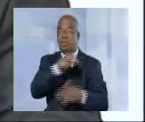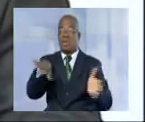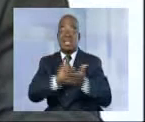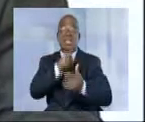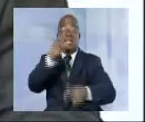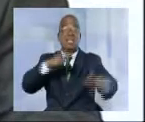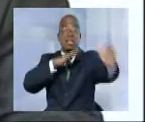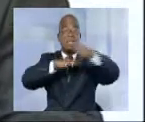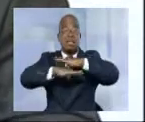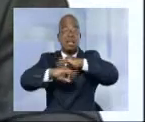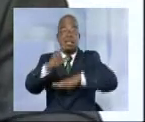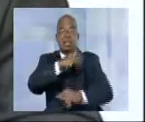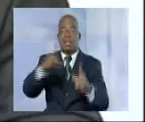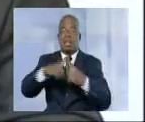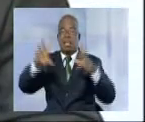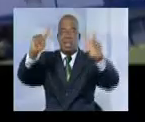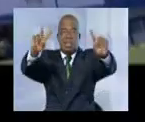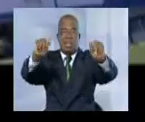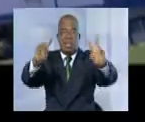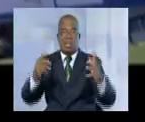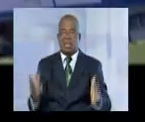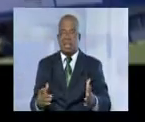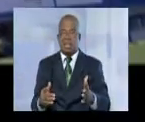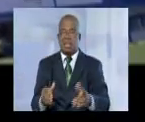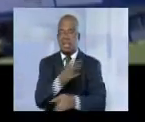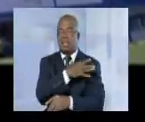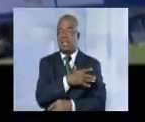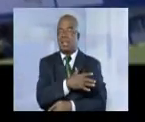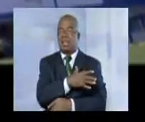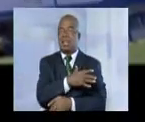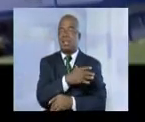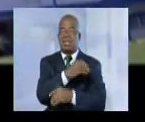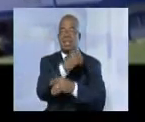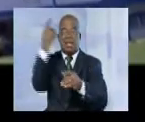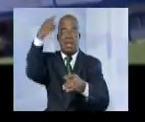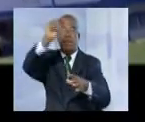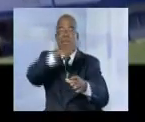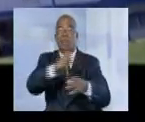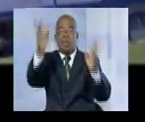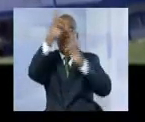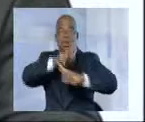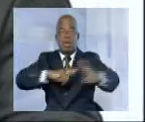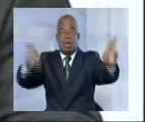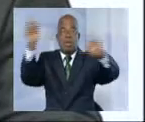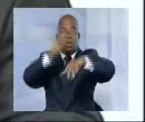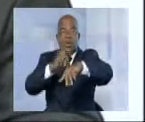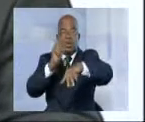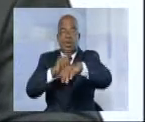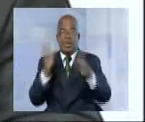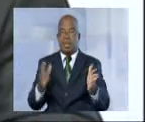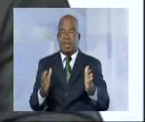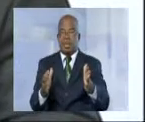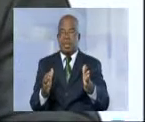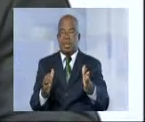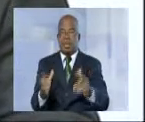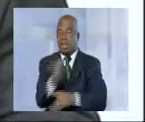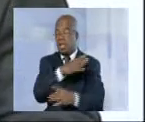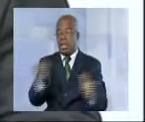satisfecit à la télévision nationale, notamment la RTI, pour le respect du temps d'antenne et son